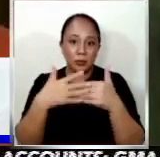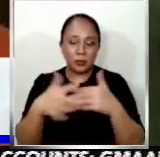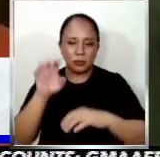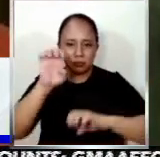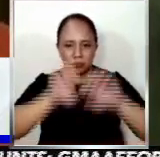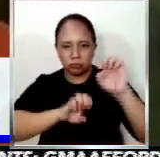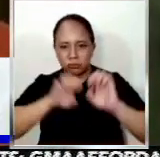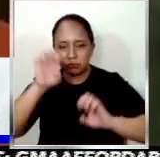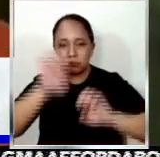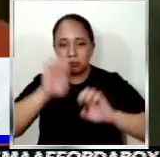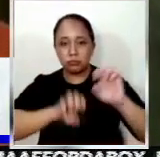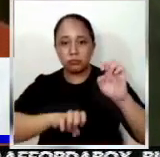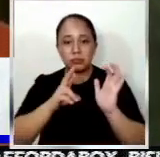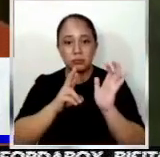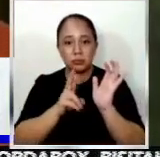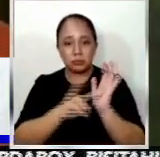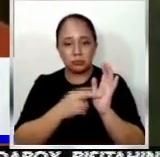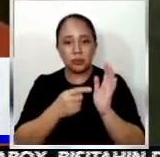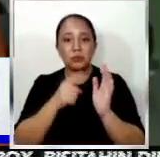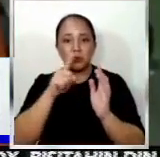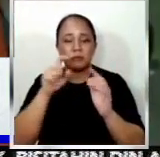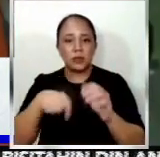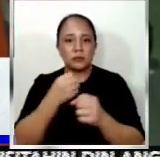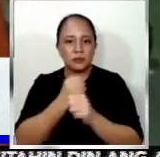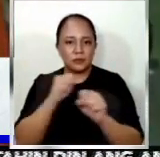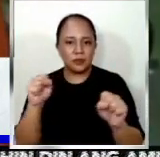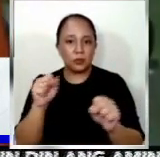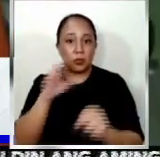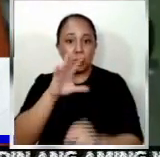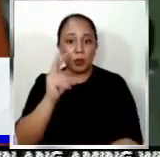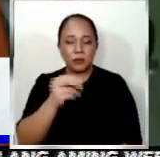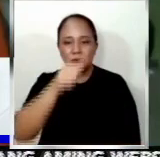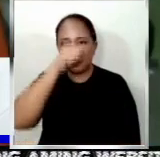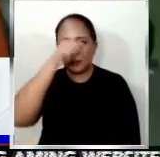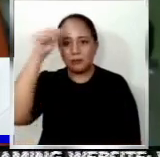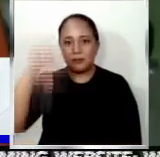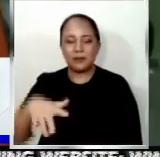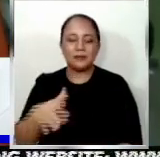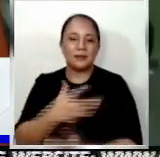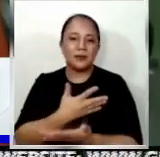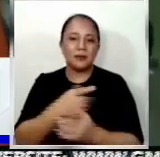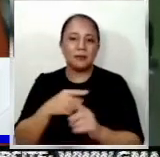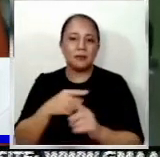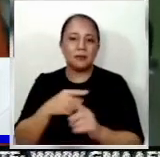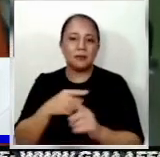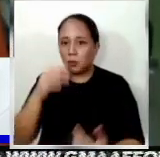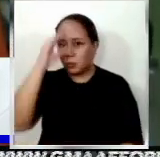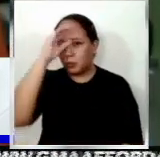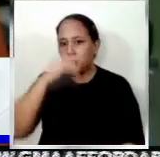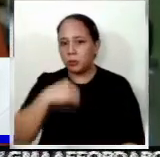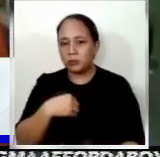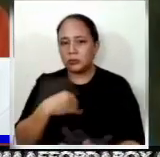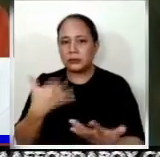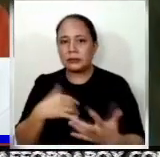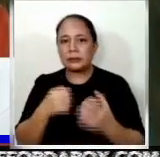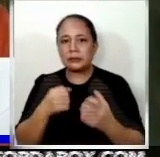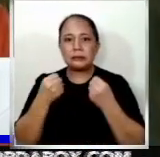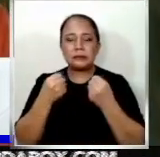record, dapat ay laya na si Ricky noong Abril. Pero Oktubre na at patuloy pa rin siyang humihimas ng rehas dito sa